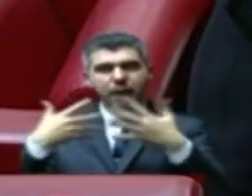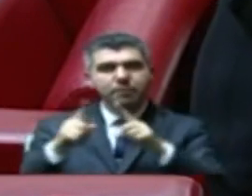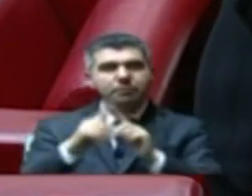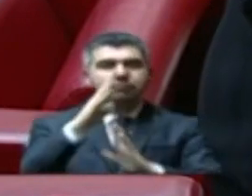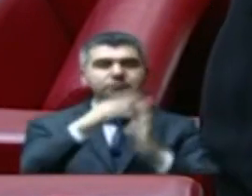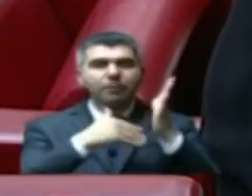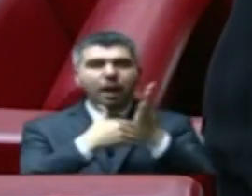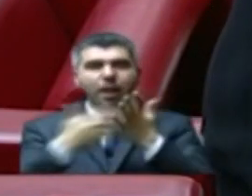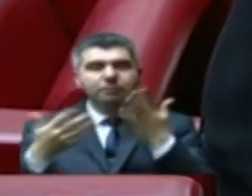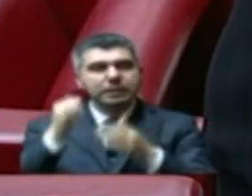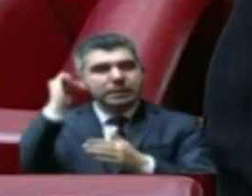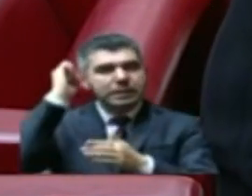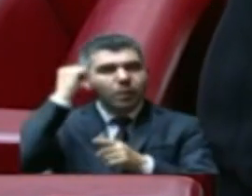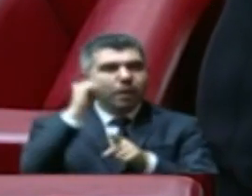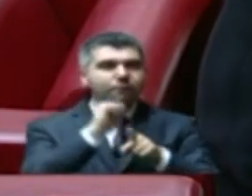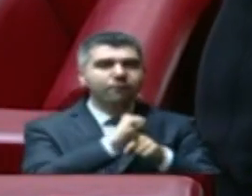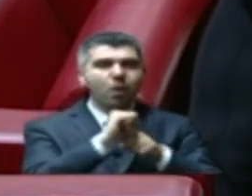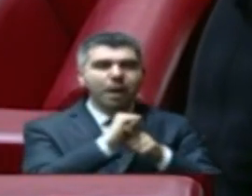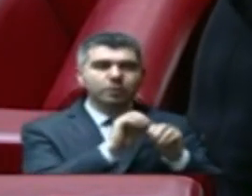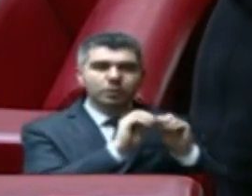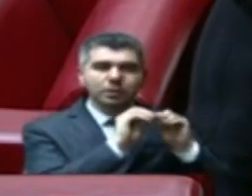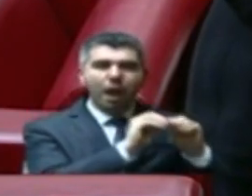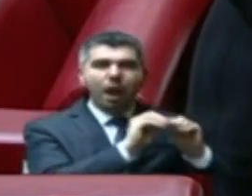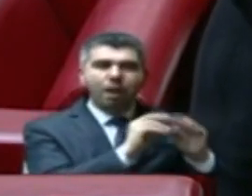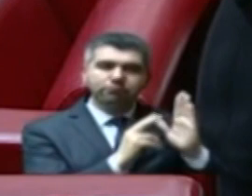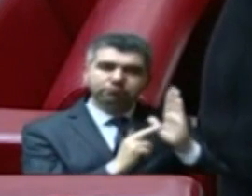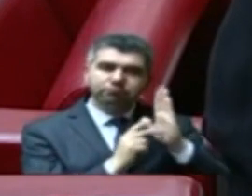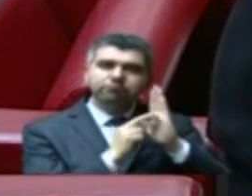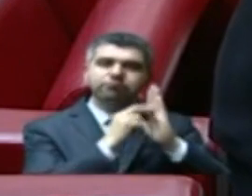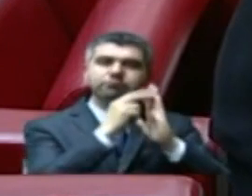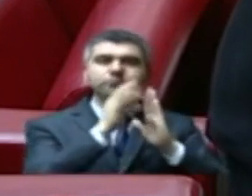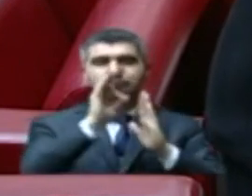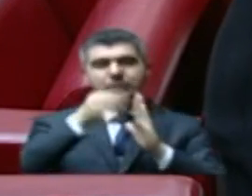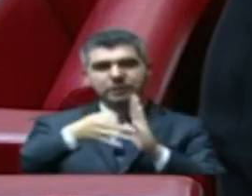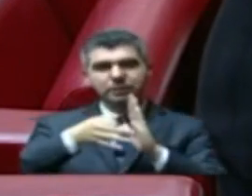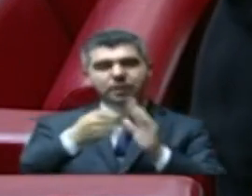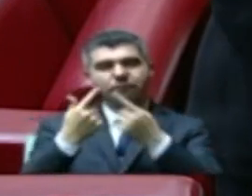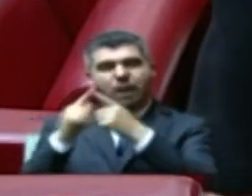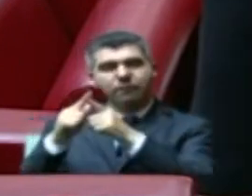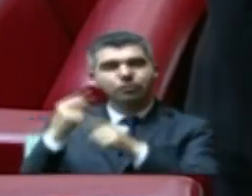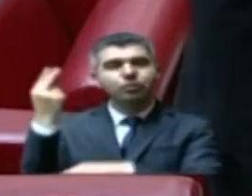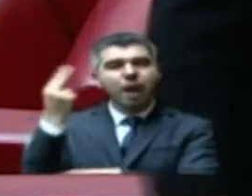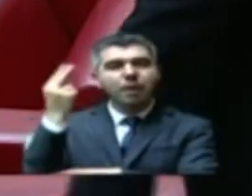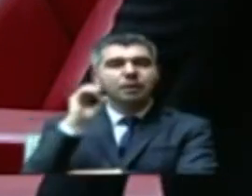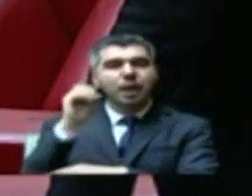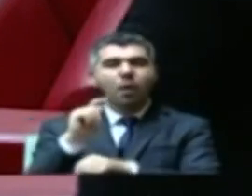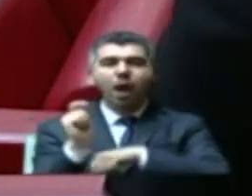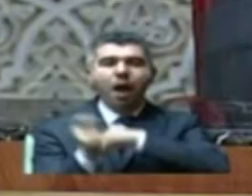في المجال ديال التكوين، تكوين سواء تكوين نظامي، تكوين بالتدرج، تكوين مستمر، وتكوين عبر وحدات متنقلة للعالم